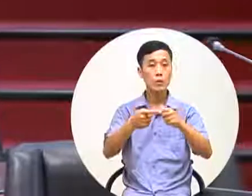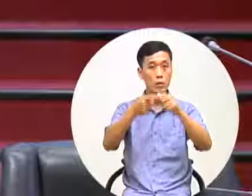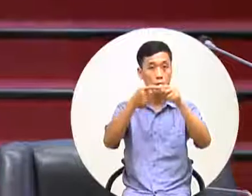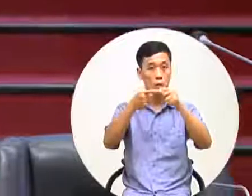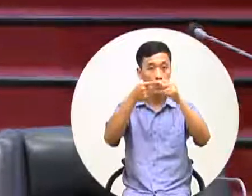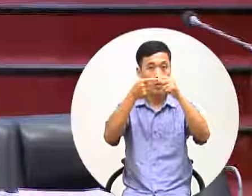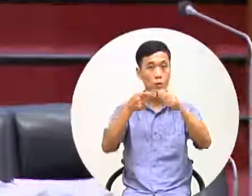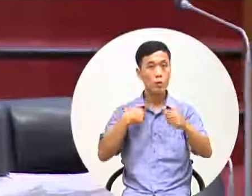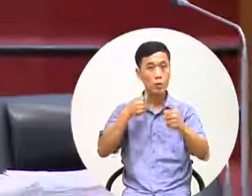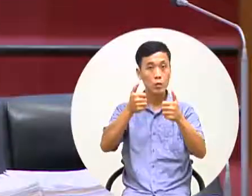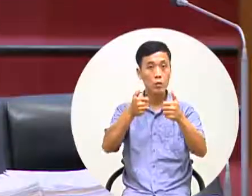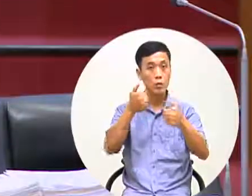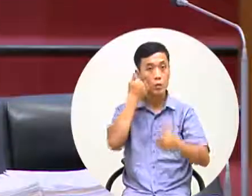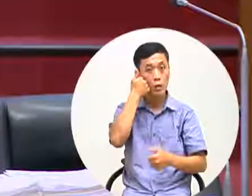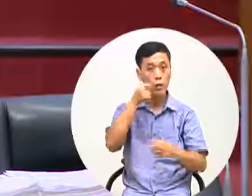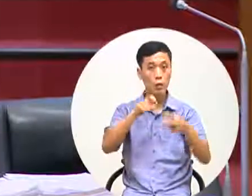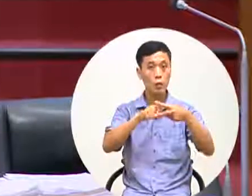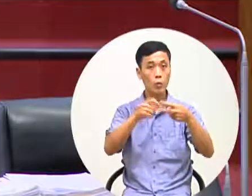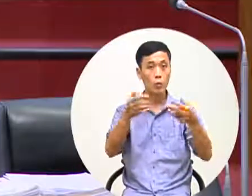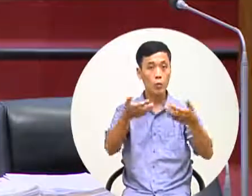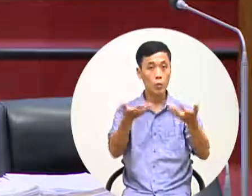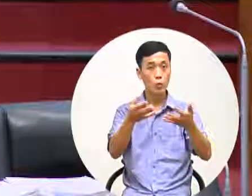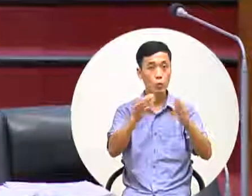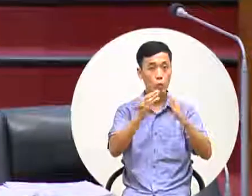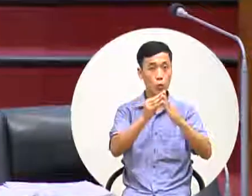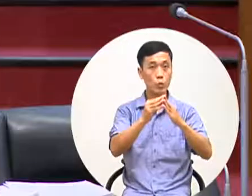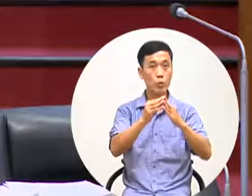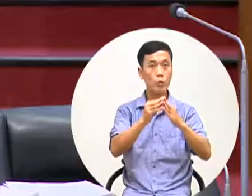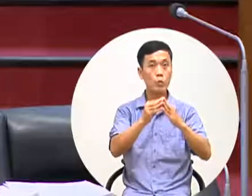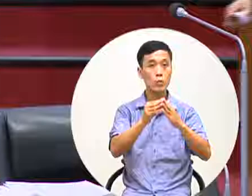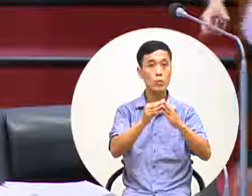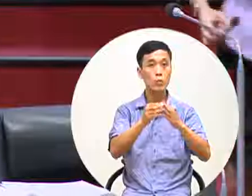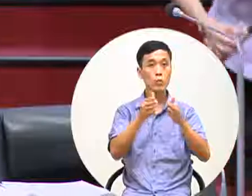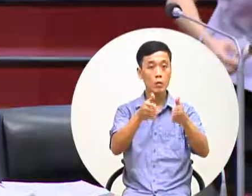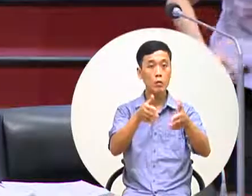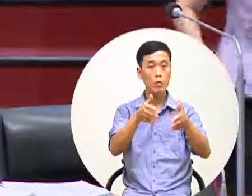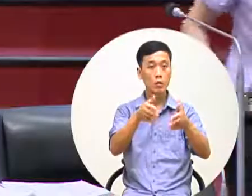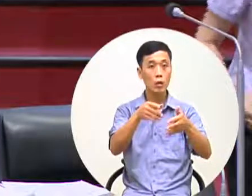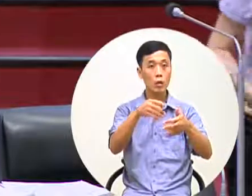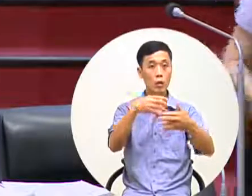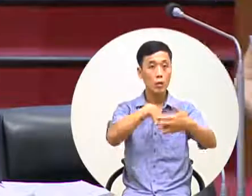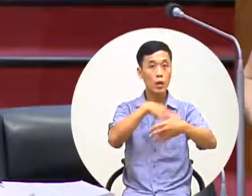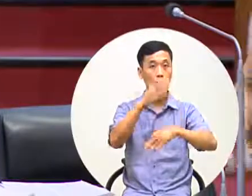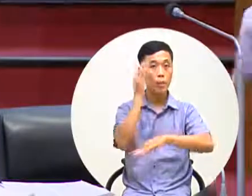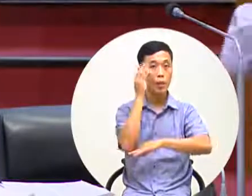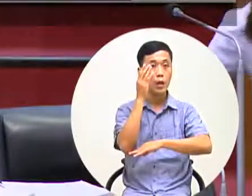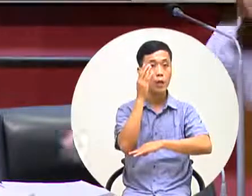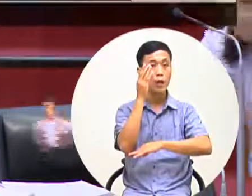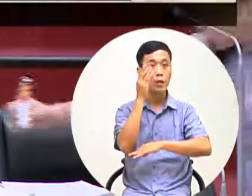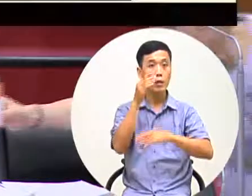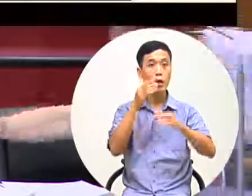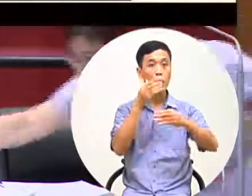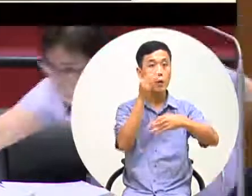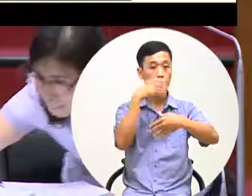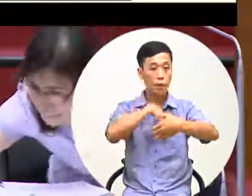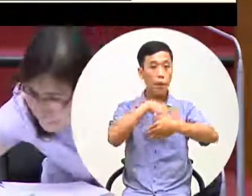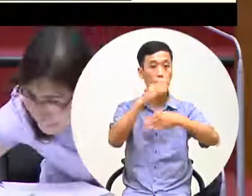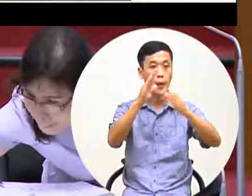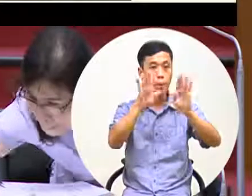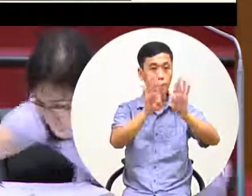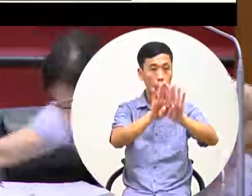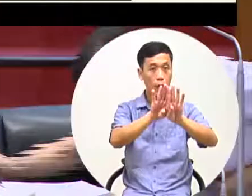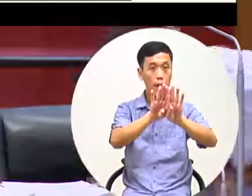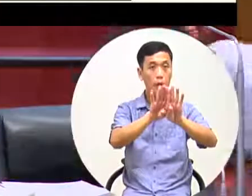局。啊，在那个内门的衙门口道路哈，我们公务局呢从善如流